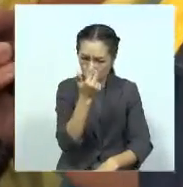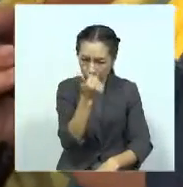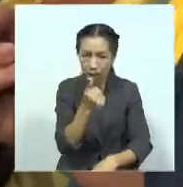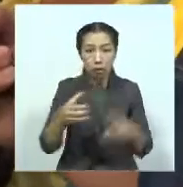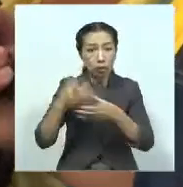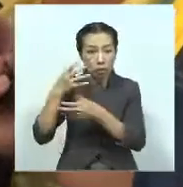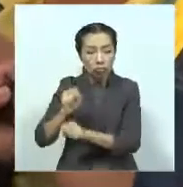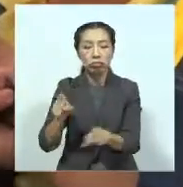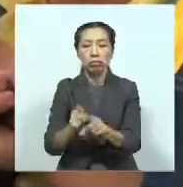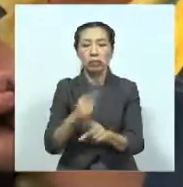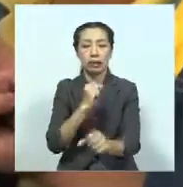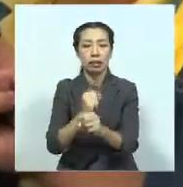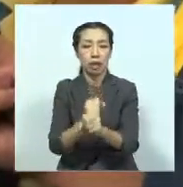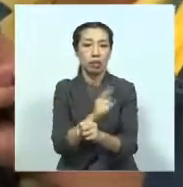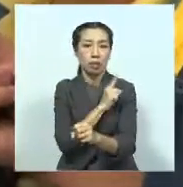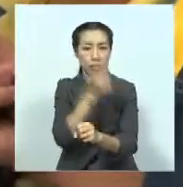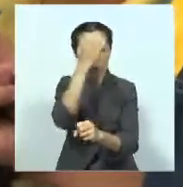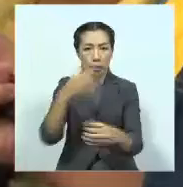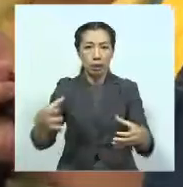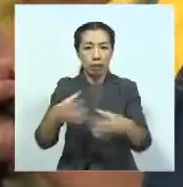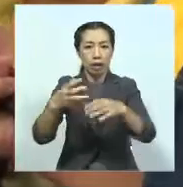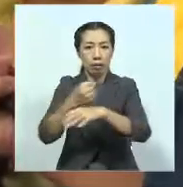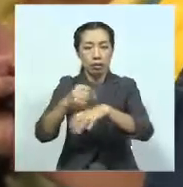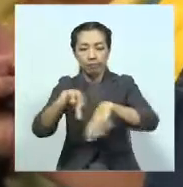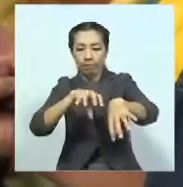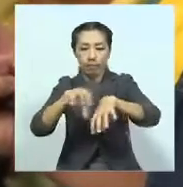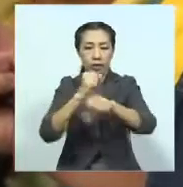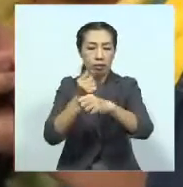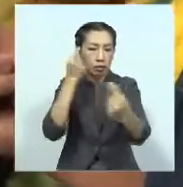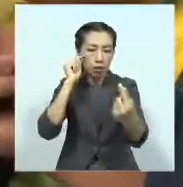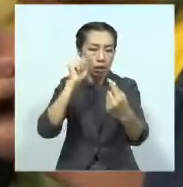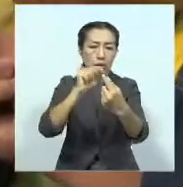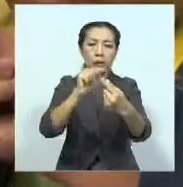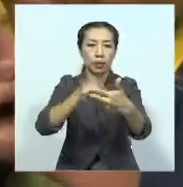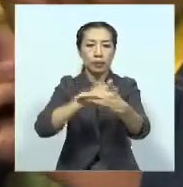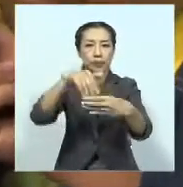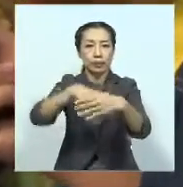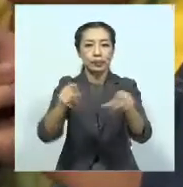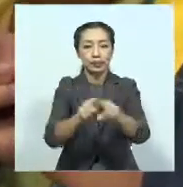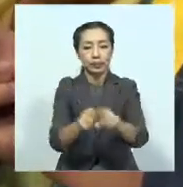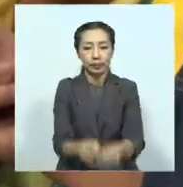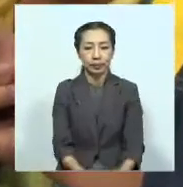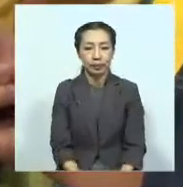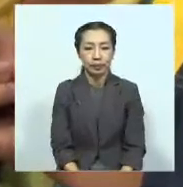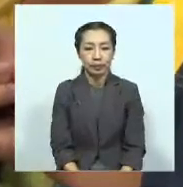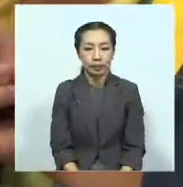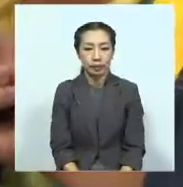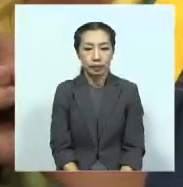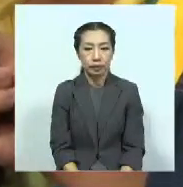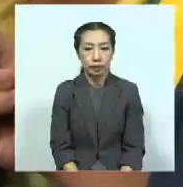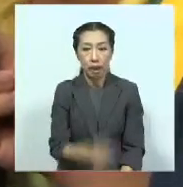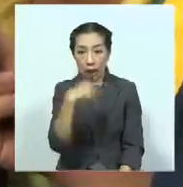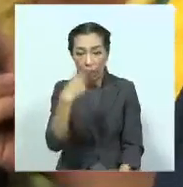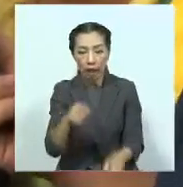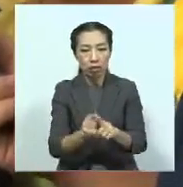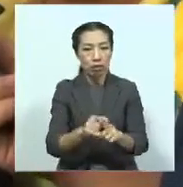ดยพรรคประชาธิปัตย์จะยังคงทำหน้าที่ในฐานะพรรคการเมืองเพื่อเดินหน้าสู่การเมืองครับอย่างที่ย้ำไปนะครับผู้ที่โพส